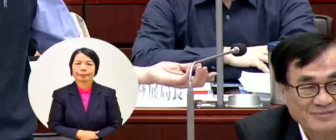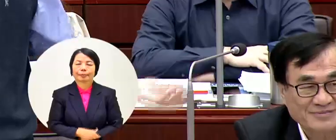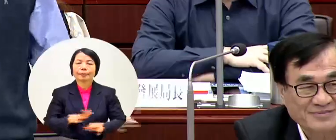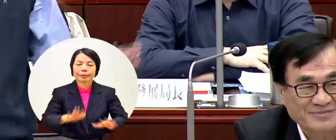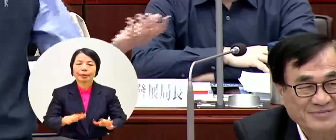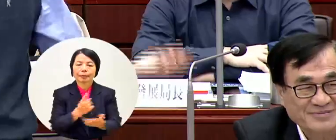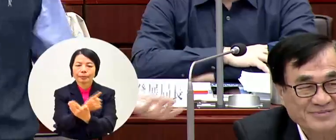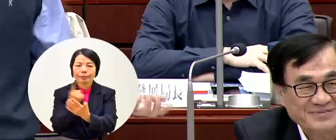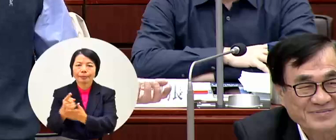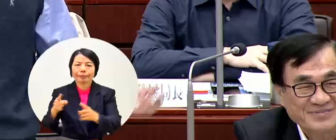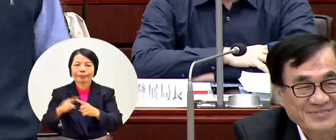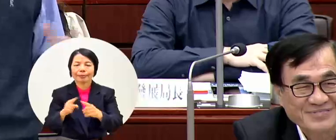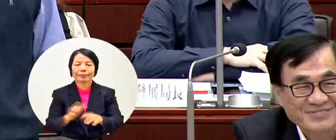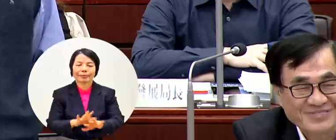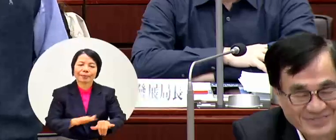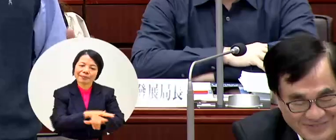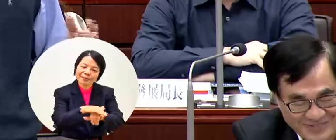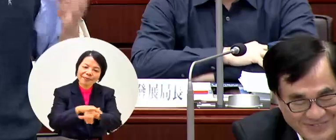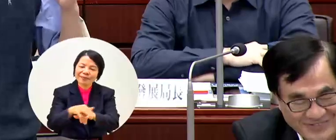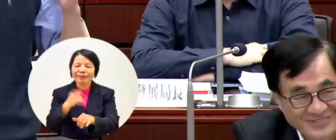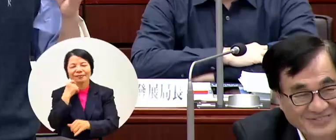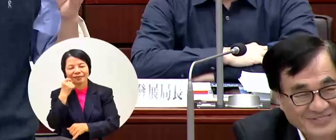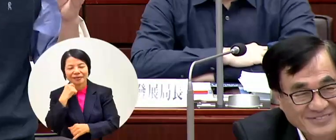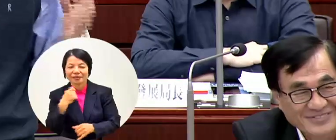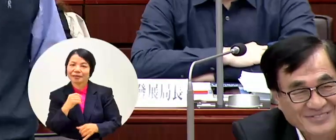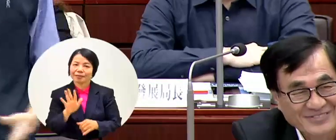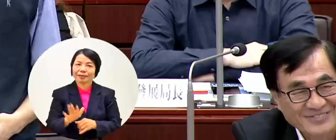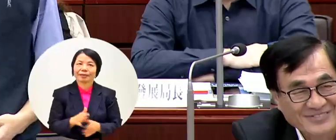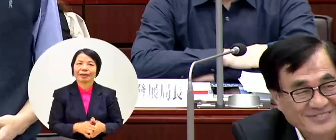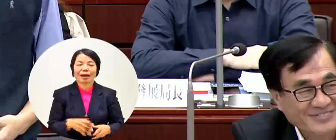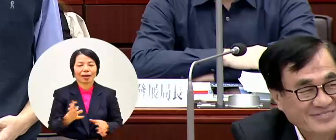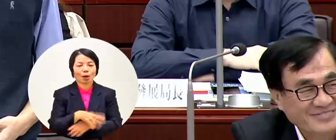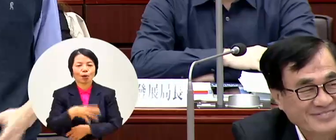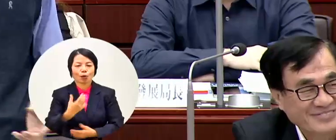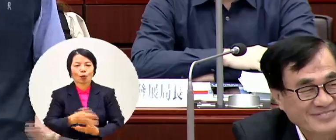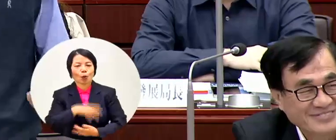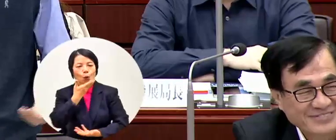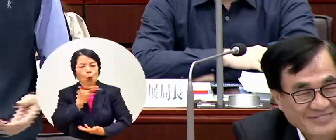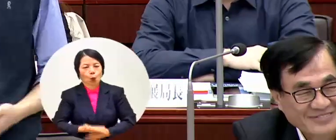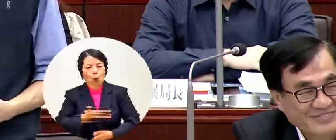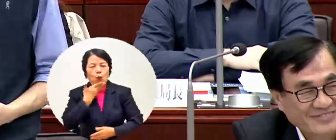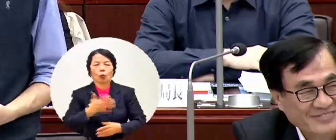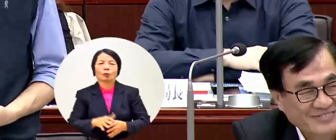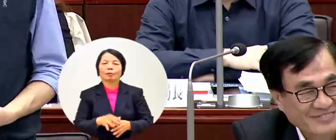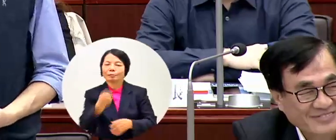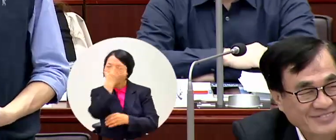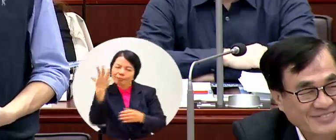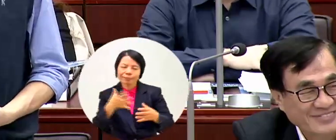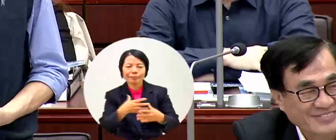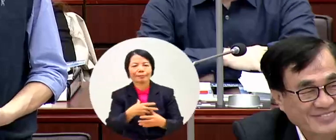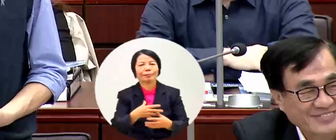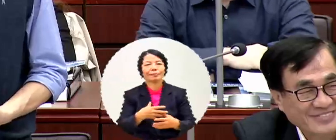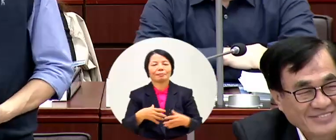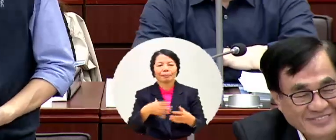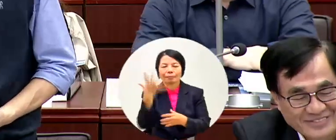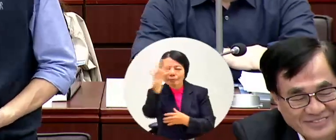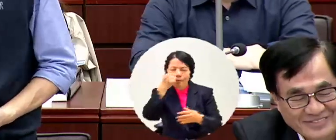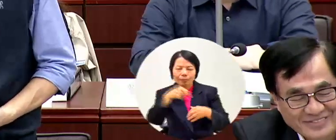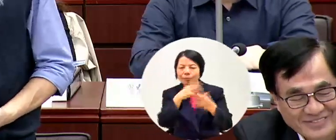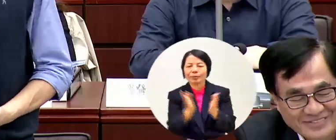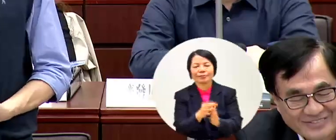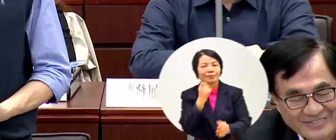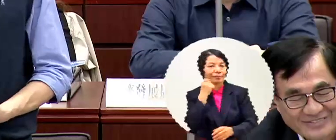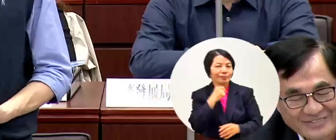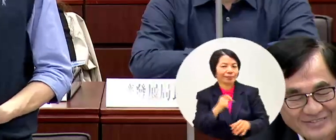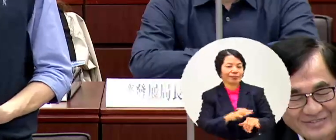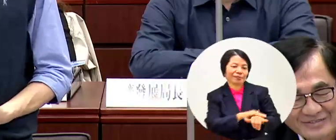年轻的时候，也有年纪大的爱情。我们所有流行的歌曲，90%大家去听，都跟爱情有关，所以爱情